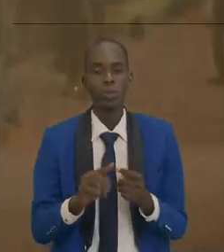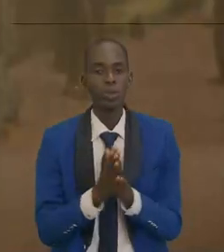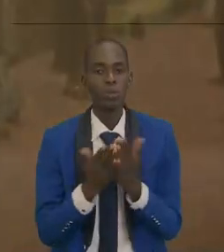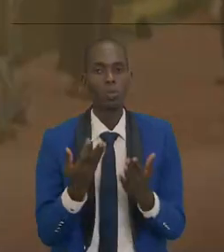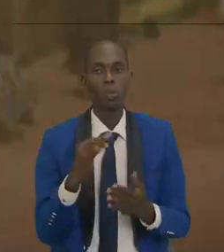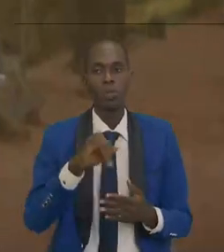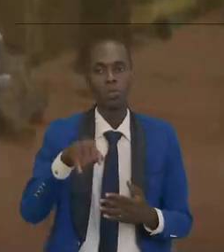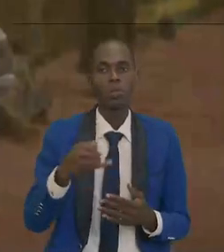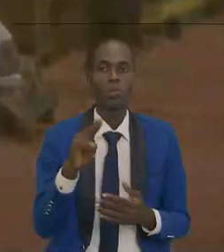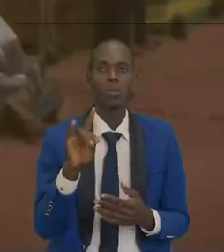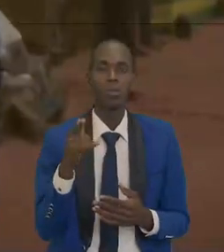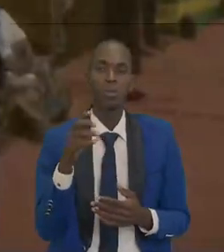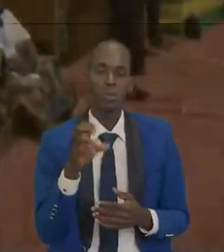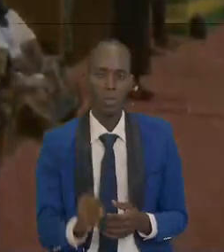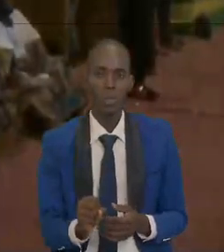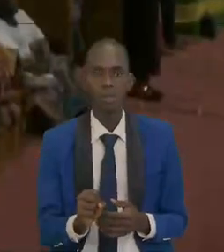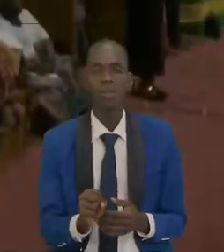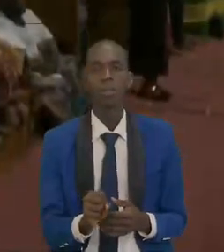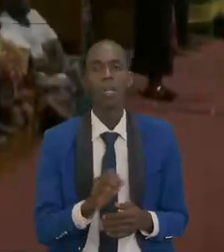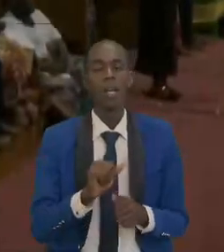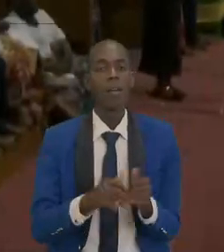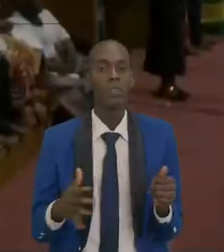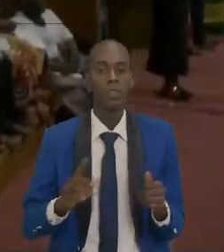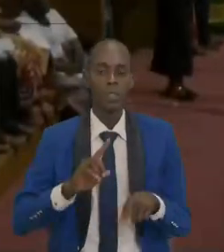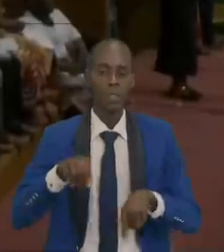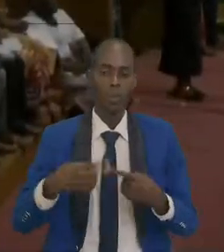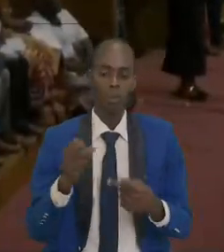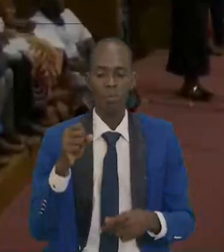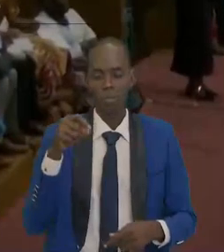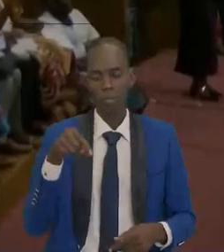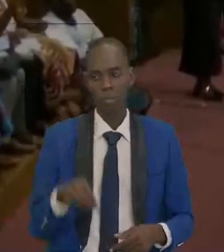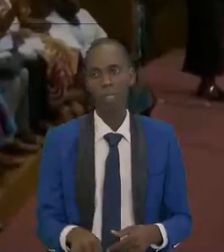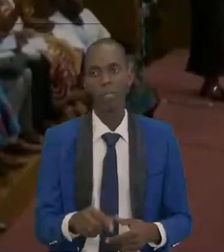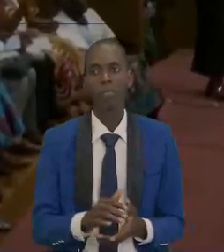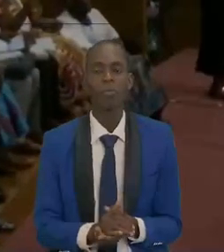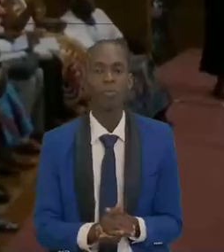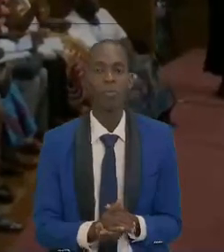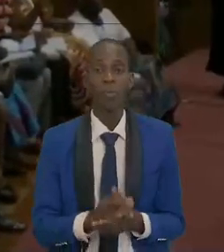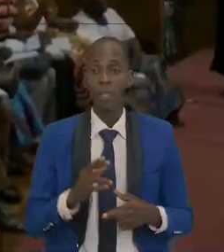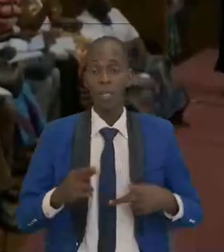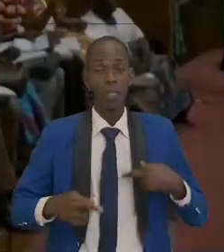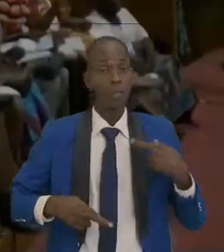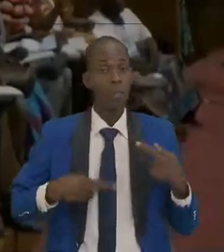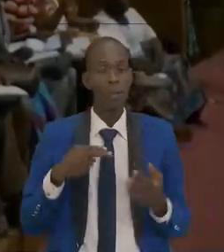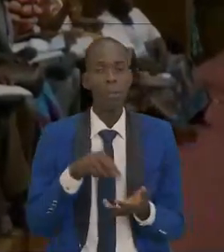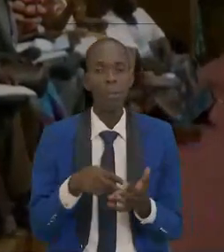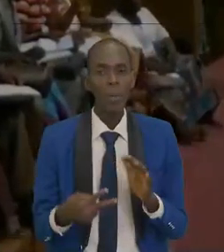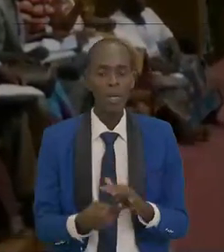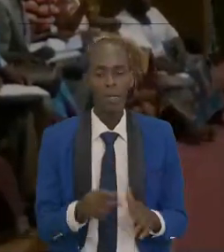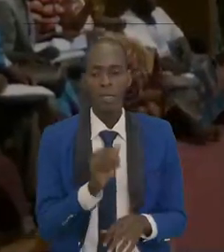juges, tout cela est mort. Le réveil veut dire